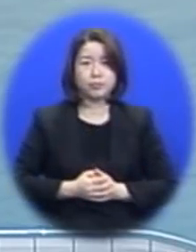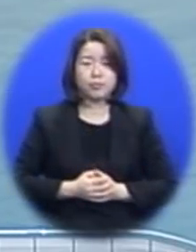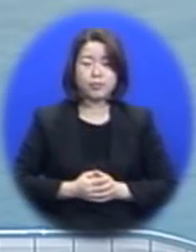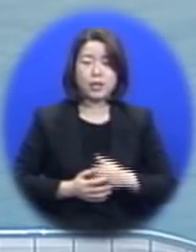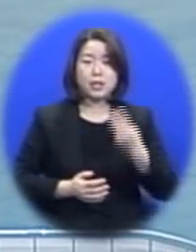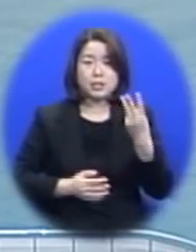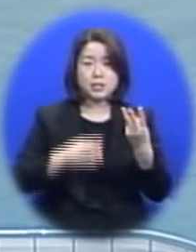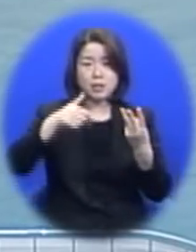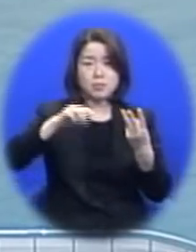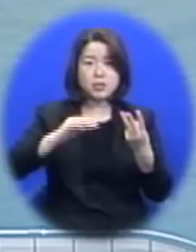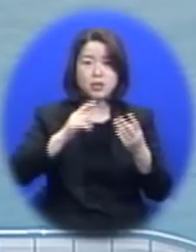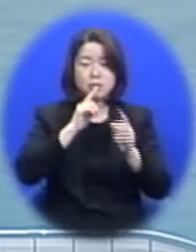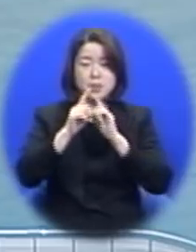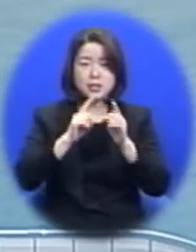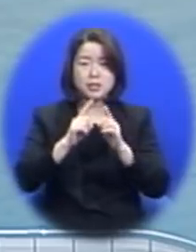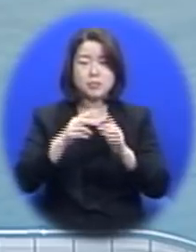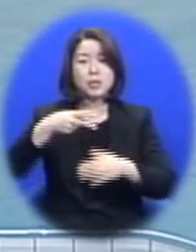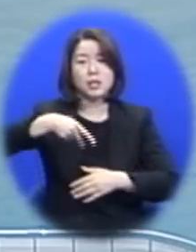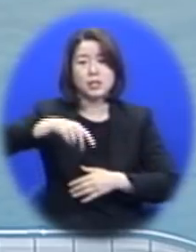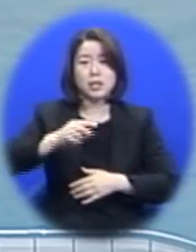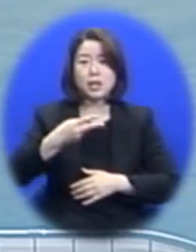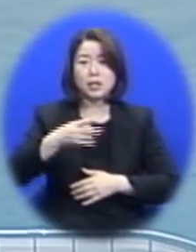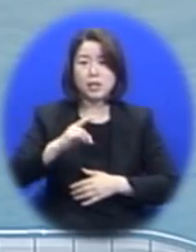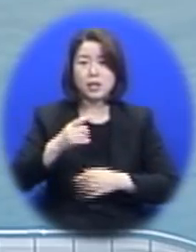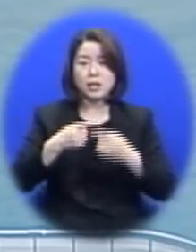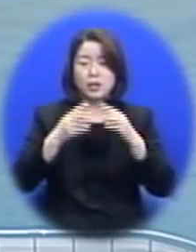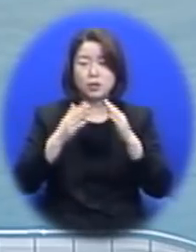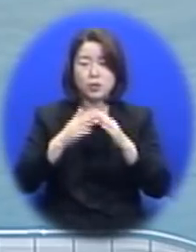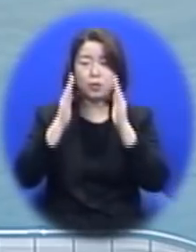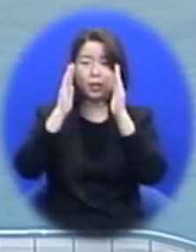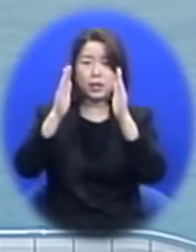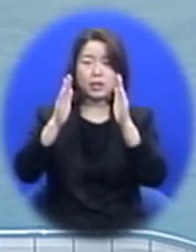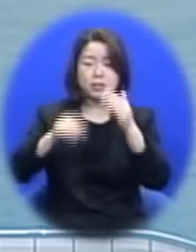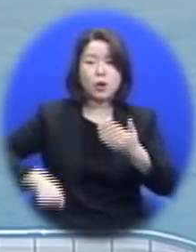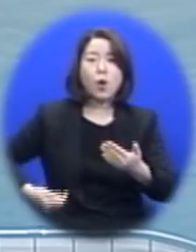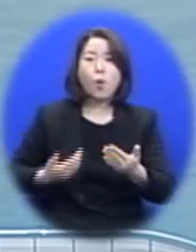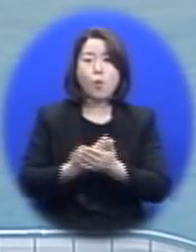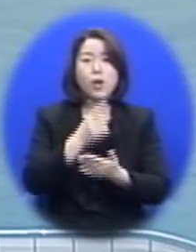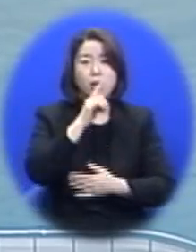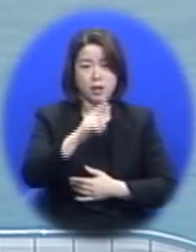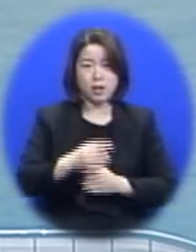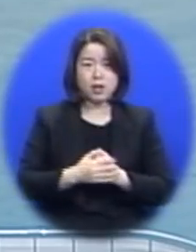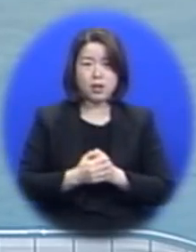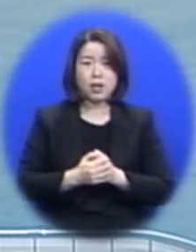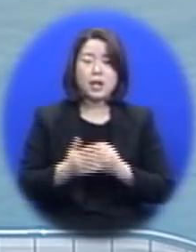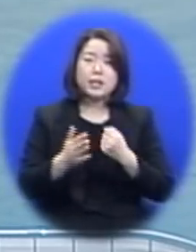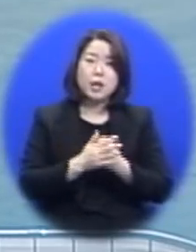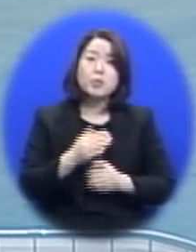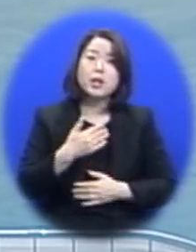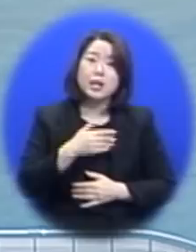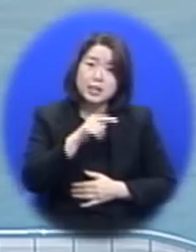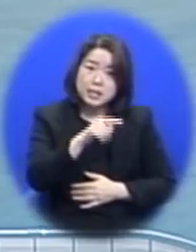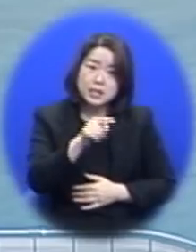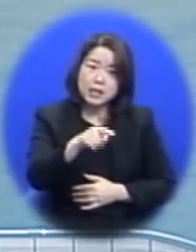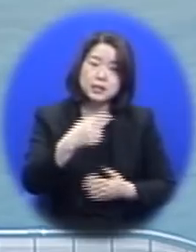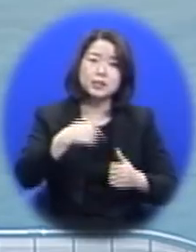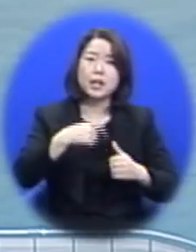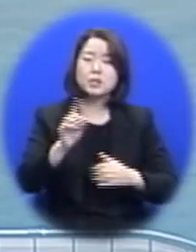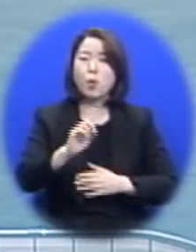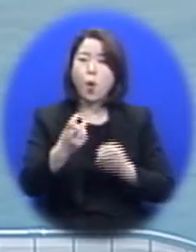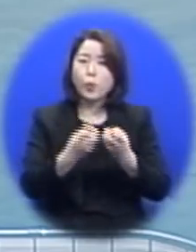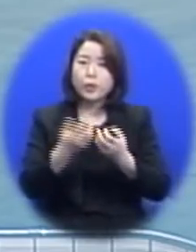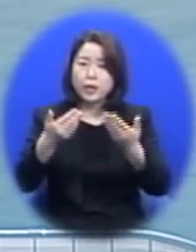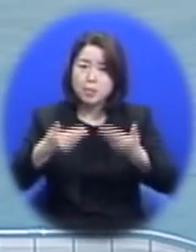3절 말씀에 4대 교회를 향하여 주님은 회개하라고 하십니다. 그러므로 내가 그 가르침을 어떻게 받고